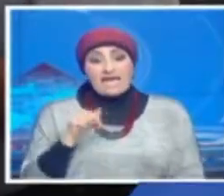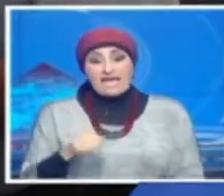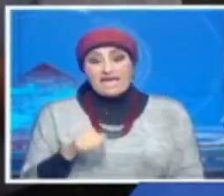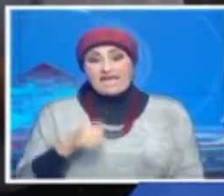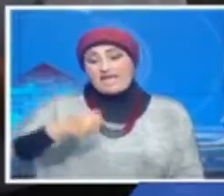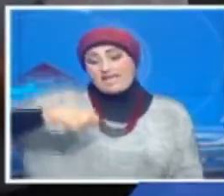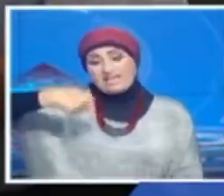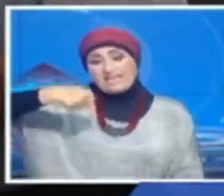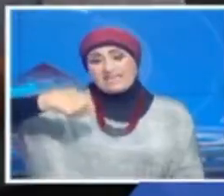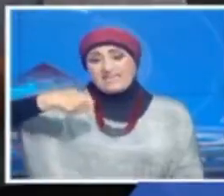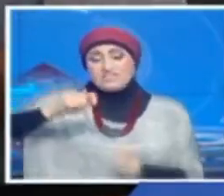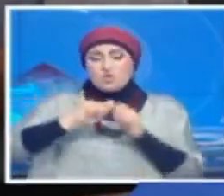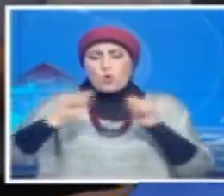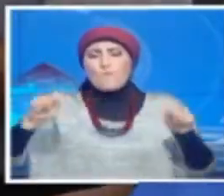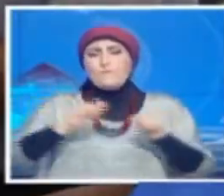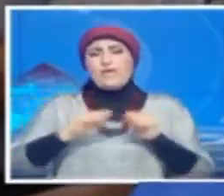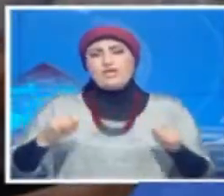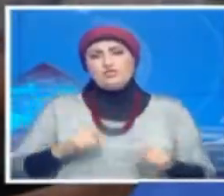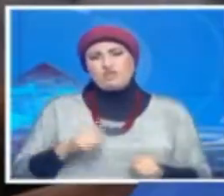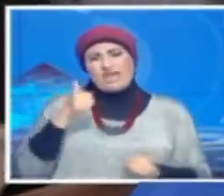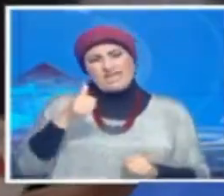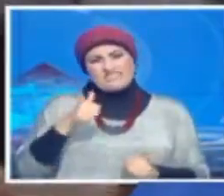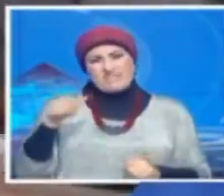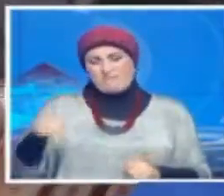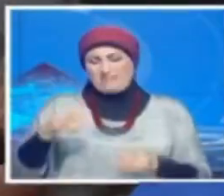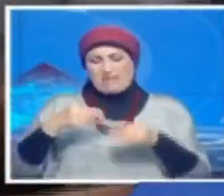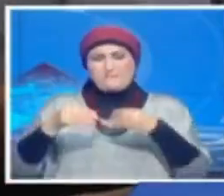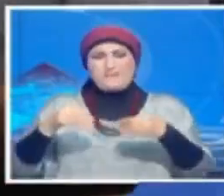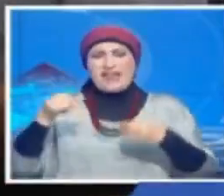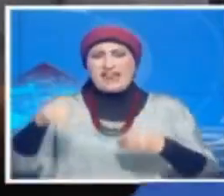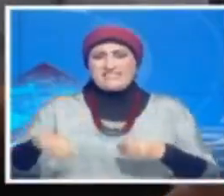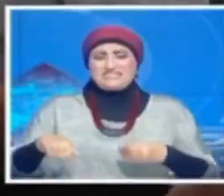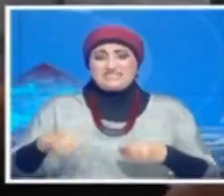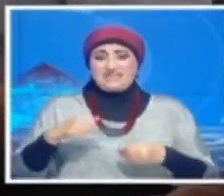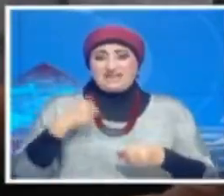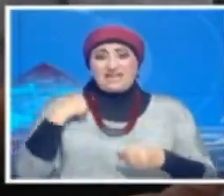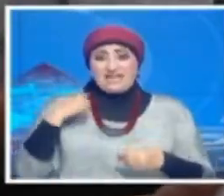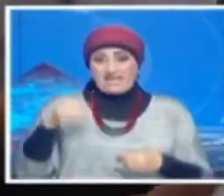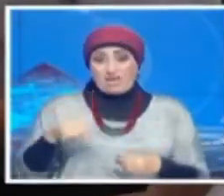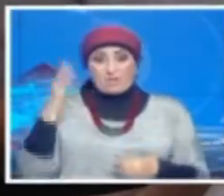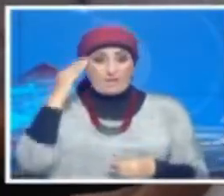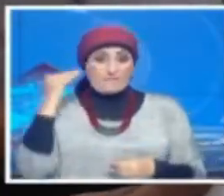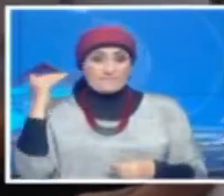الأكياس القماش اللي هتبقى بديل للأكياس البلاستيك اللي تقدر الستات